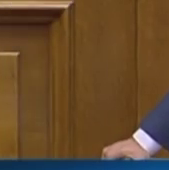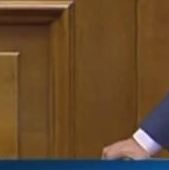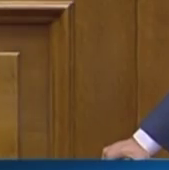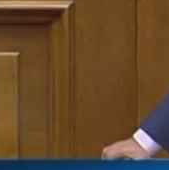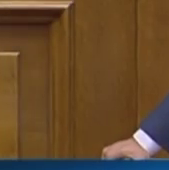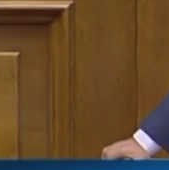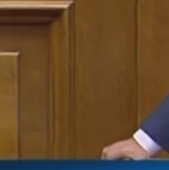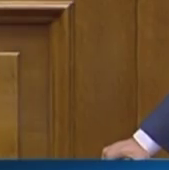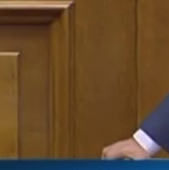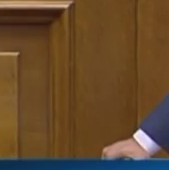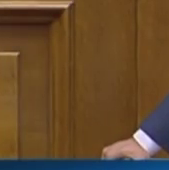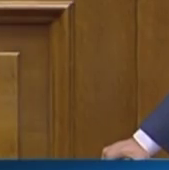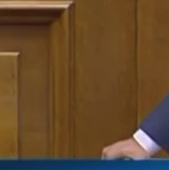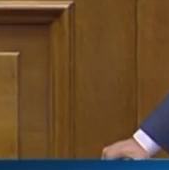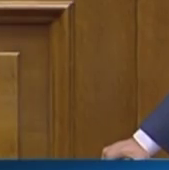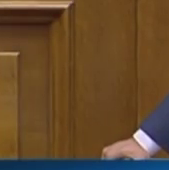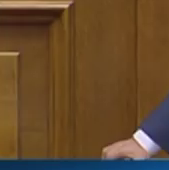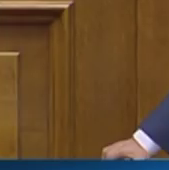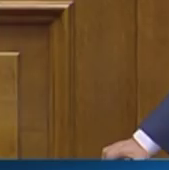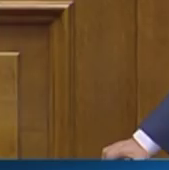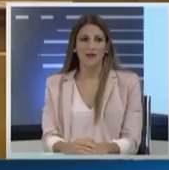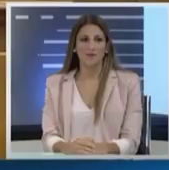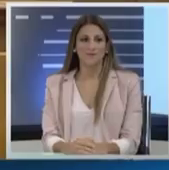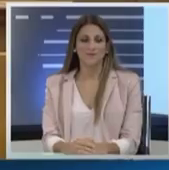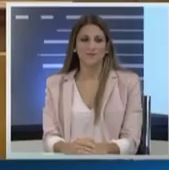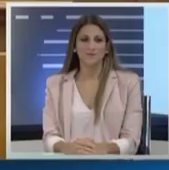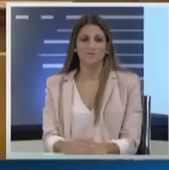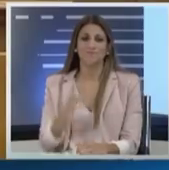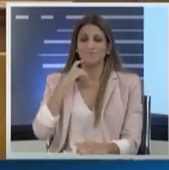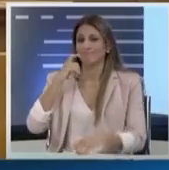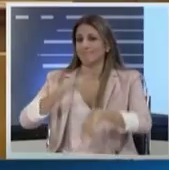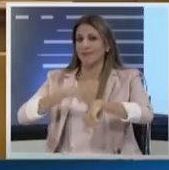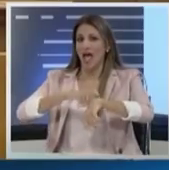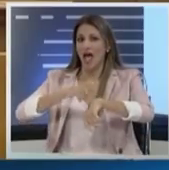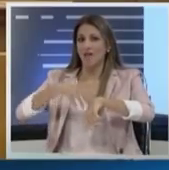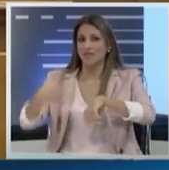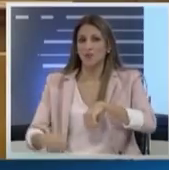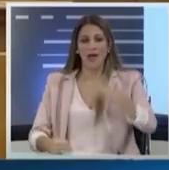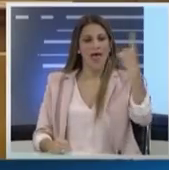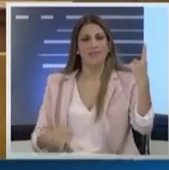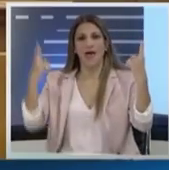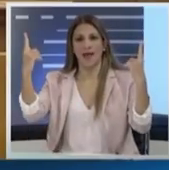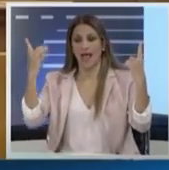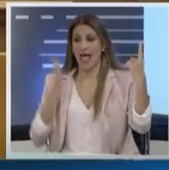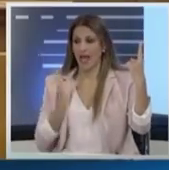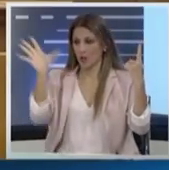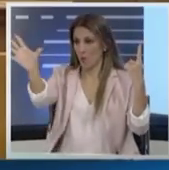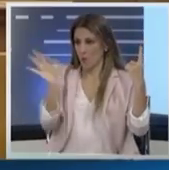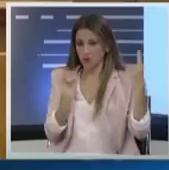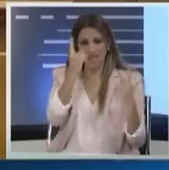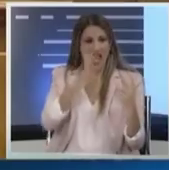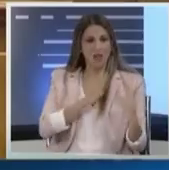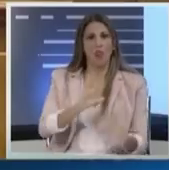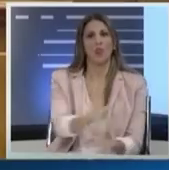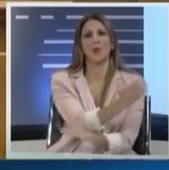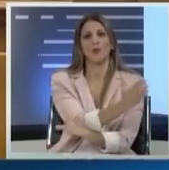Για αποχωρήσεις, μία μόνο πρόσληψη. Ενώ εμείς έχουμε φτάσει στο 1:1 και έχουμε συμφωνήσει με τους θεσμούς. Με